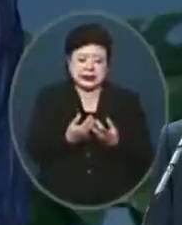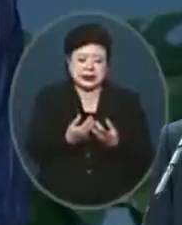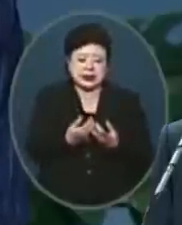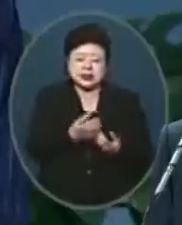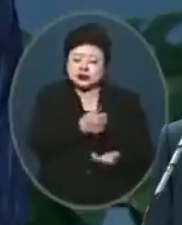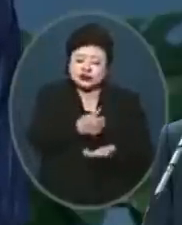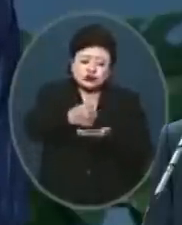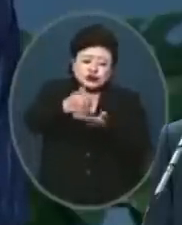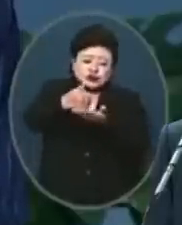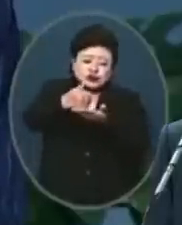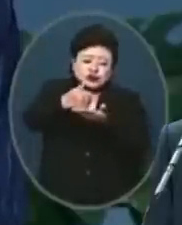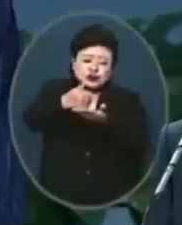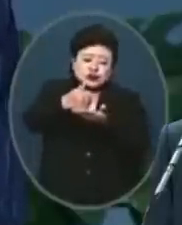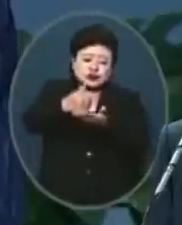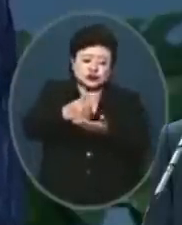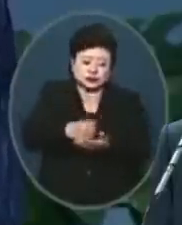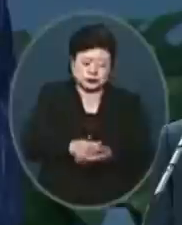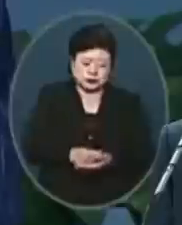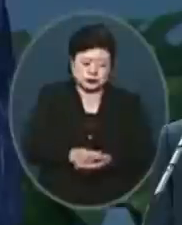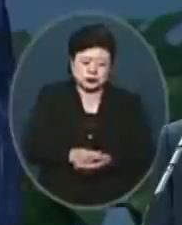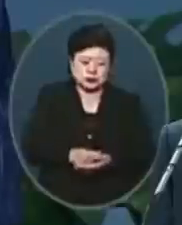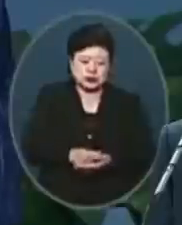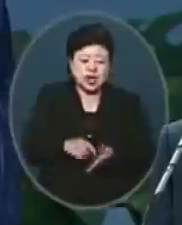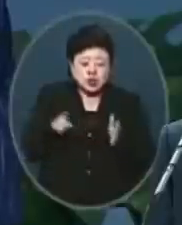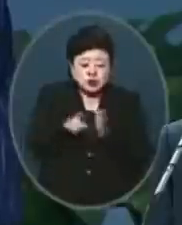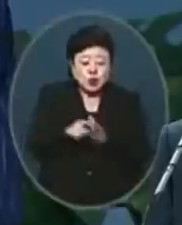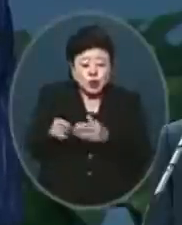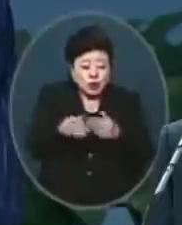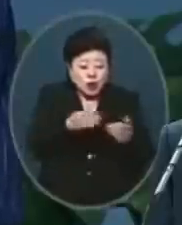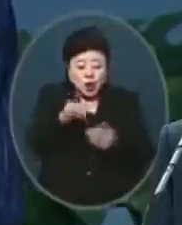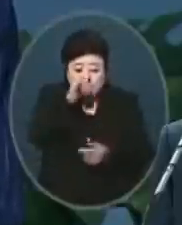주는 종교적 체험이 있기 때문인 것입니다.